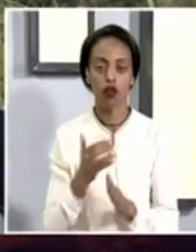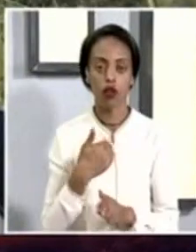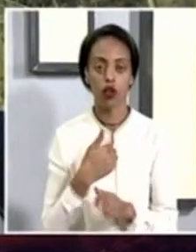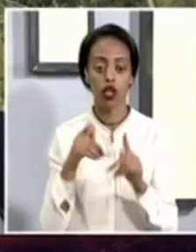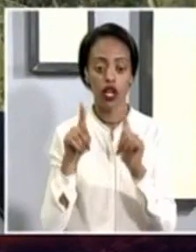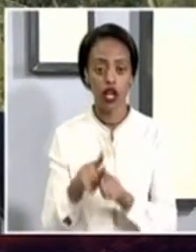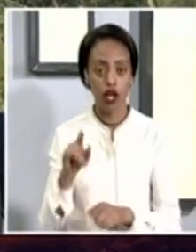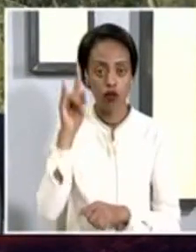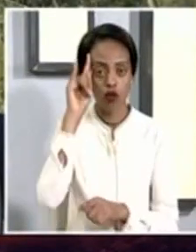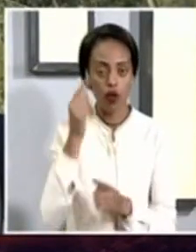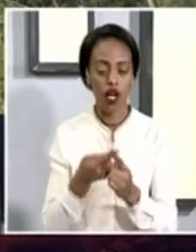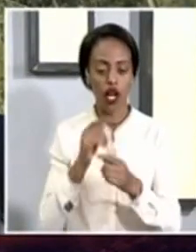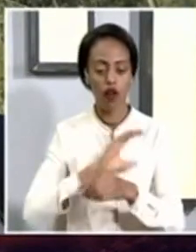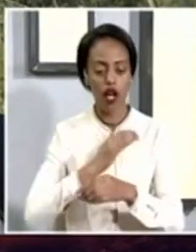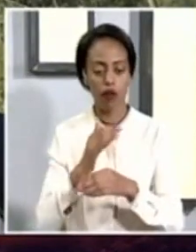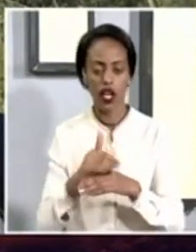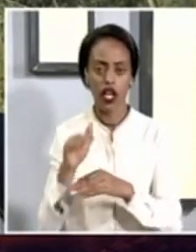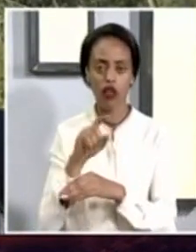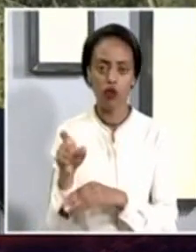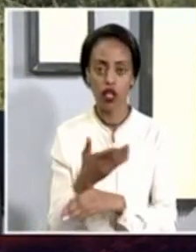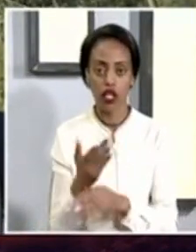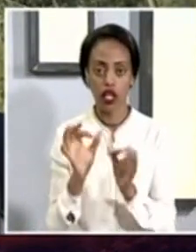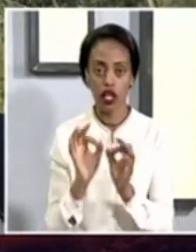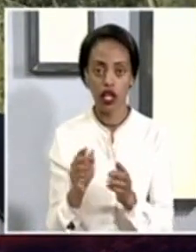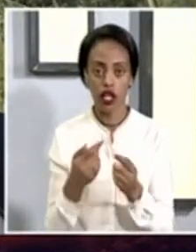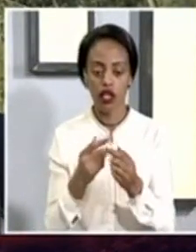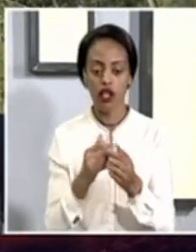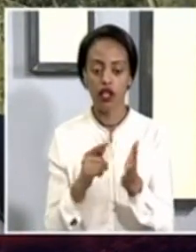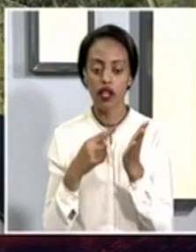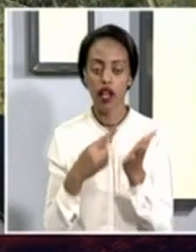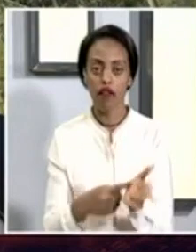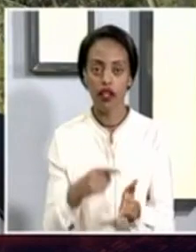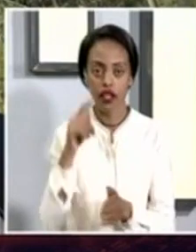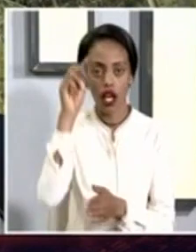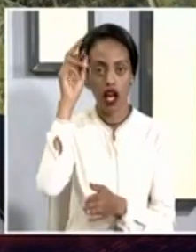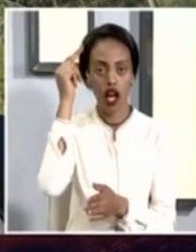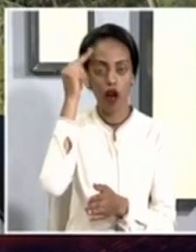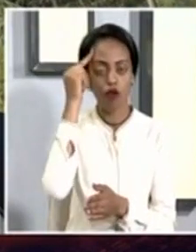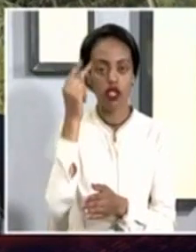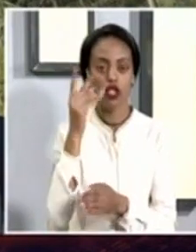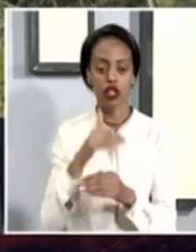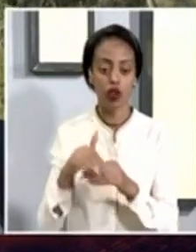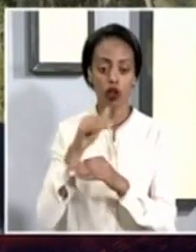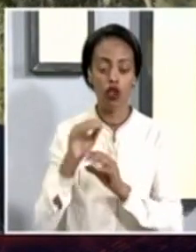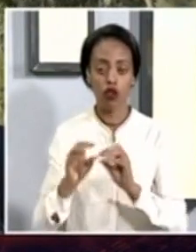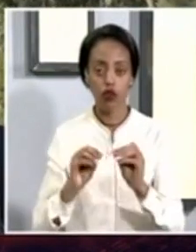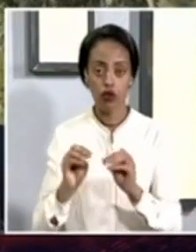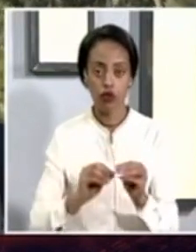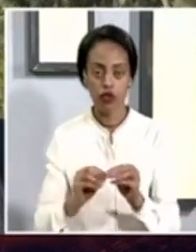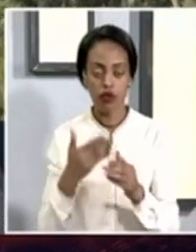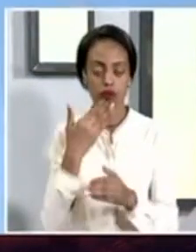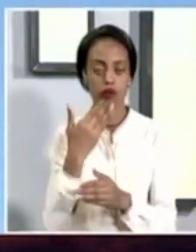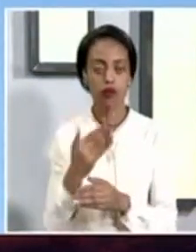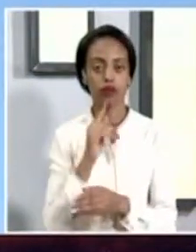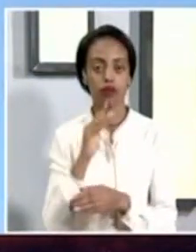ዞባ ካብ ዓቕምና ንላዕሊ ዝኾነ ነገር የለን ንኣብነት ሓውዜን ተወሲድና ክልተ ኣውላዕሎ ተወሲድካ ዝተገበረ ምንቅስቃስ ብጣዕሚ ፅቡቅ እዩ